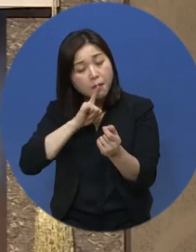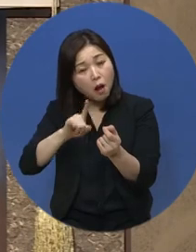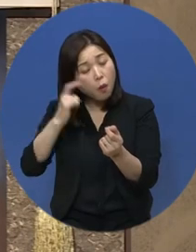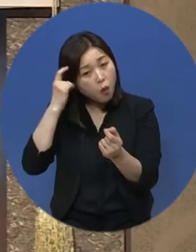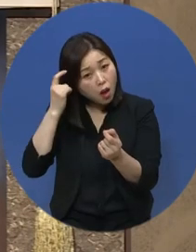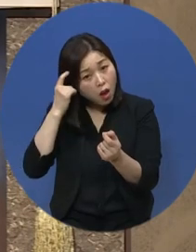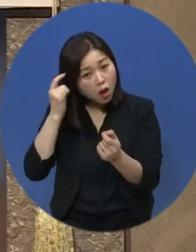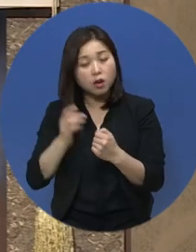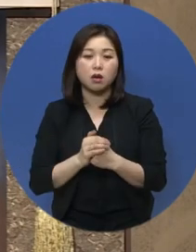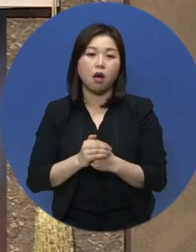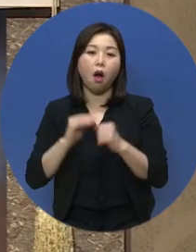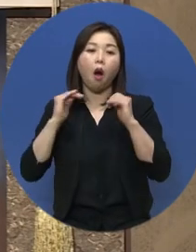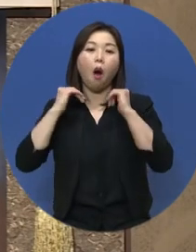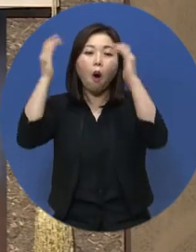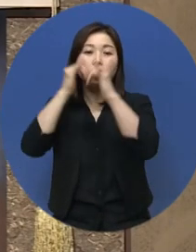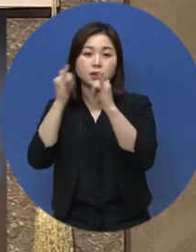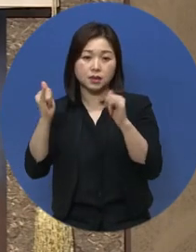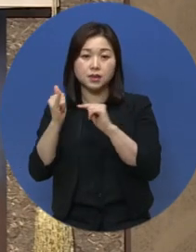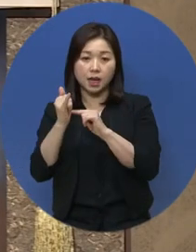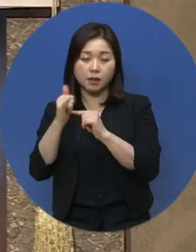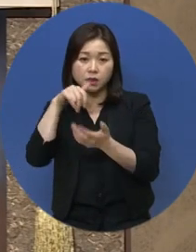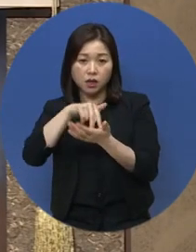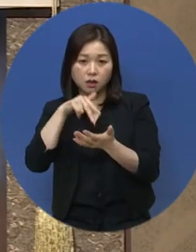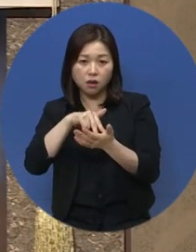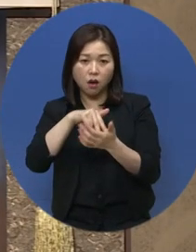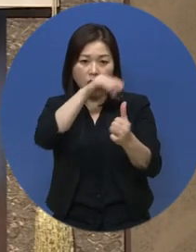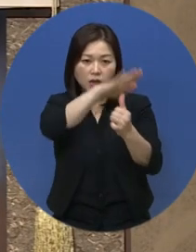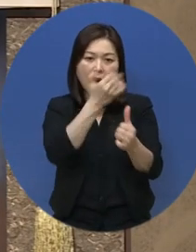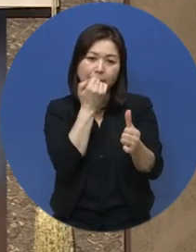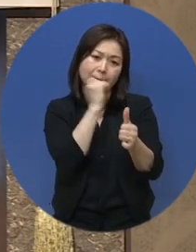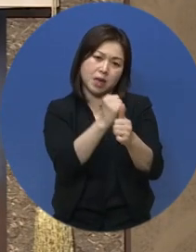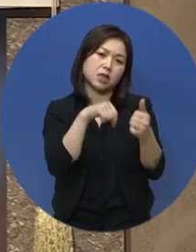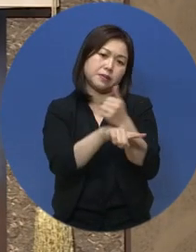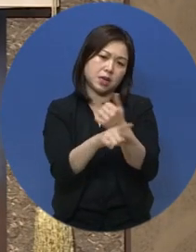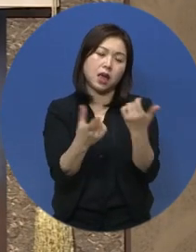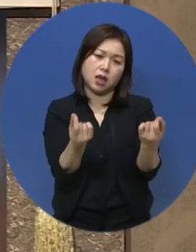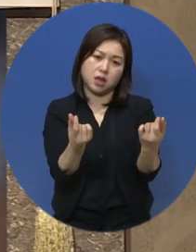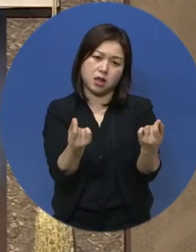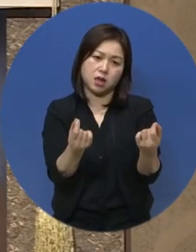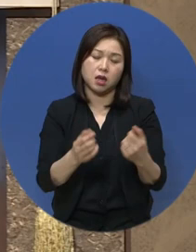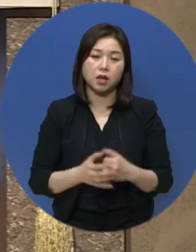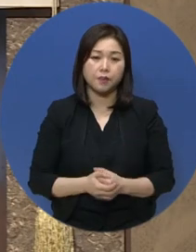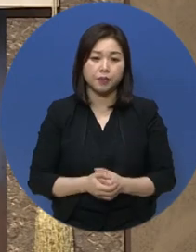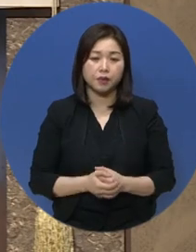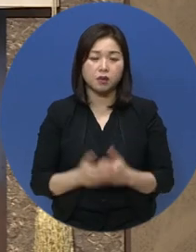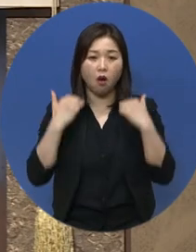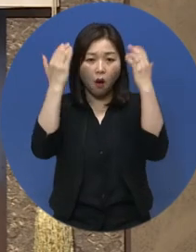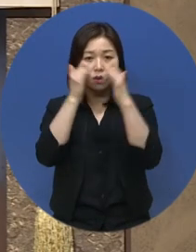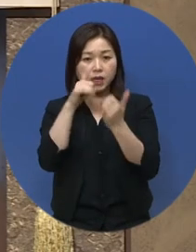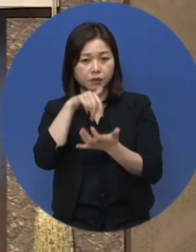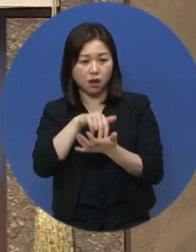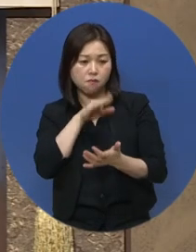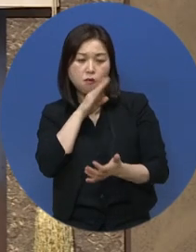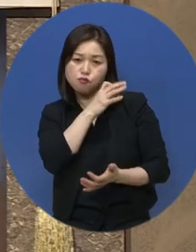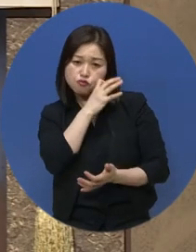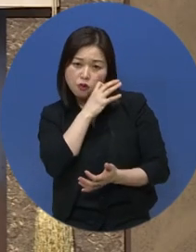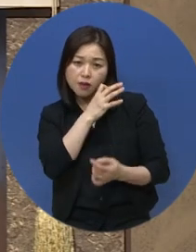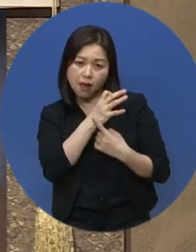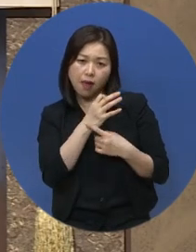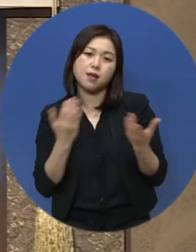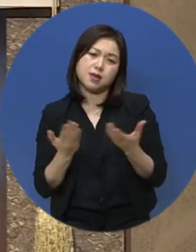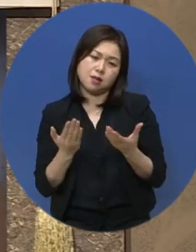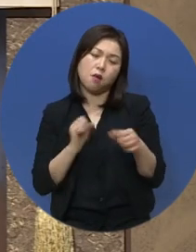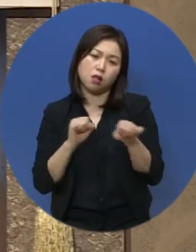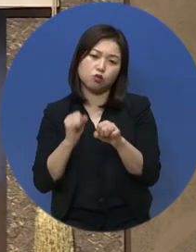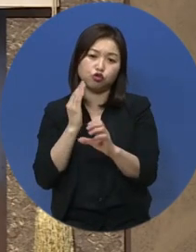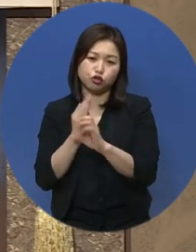시선에서 아이들을 이미 낙인하고 있다는 거거든요. 그러니까요. 그래서 이런 부분에 있어서 우리 어른들이 정말 지금은 부끄럽게 일하고 있다라고